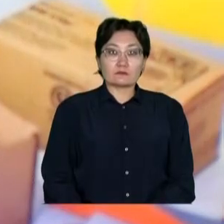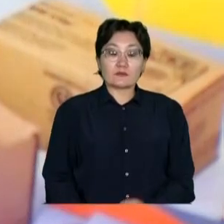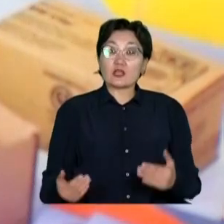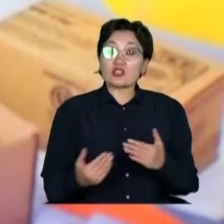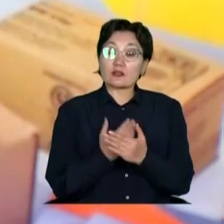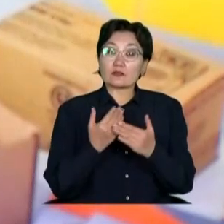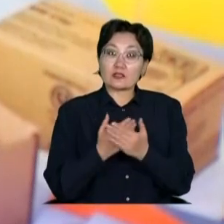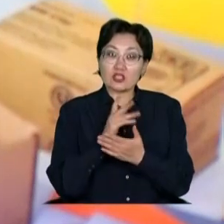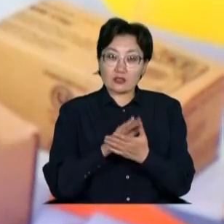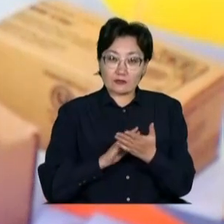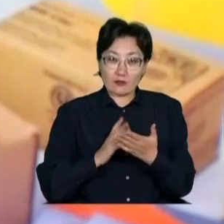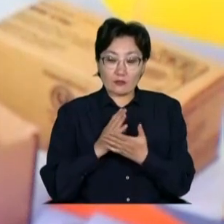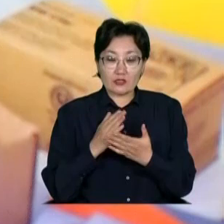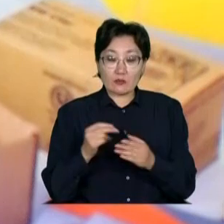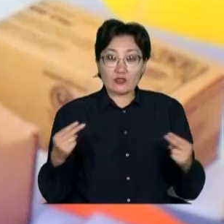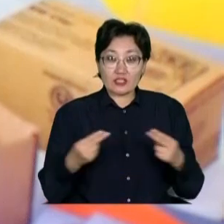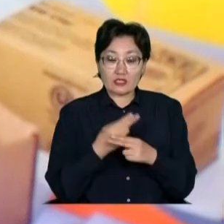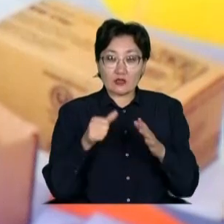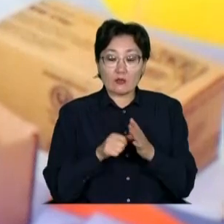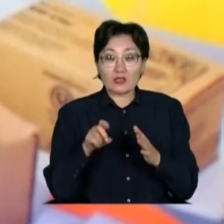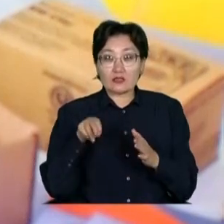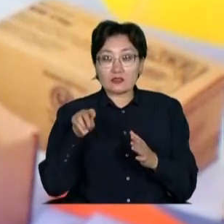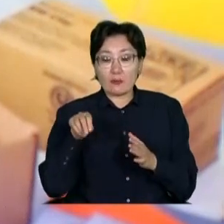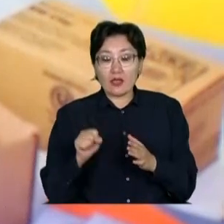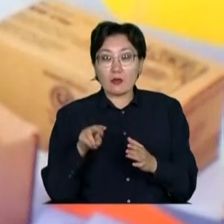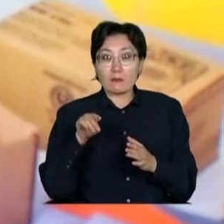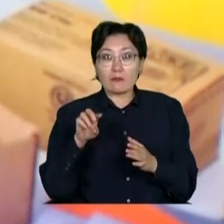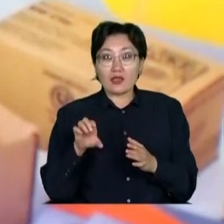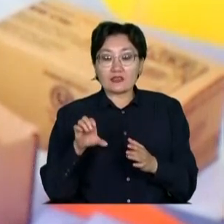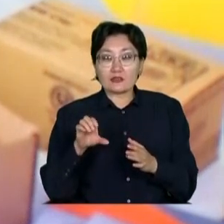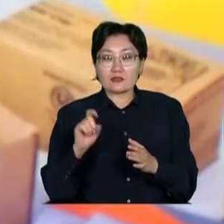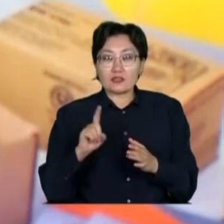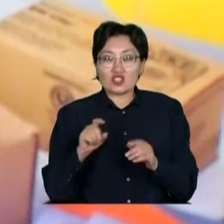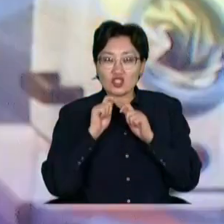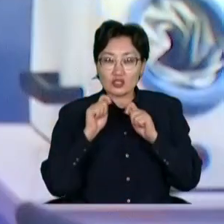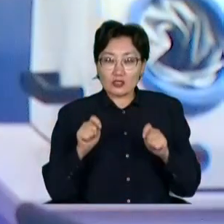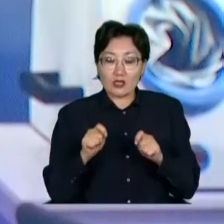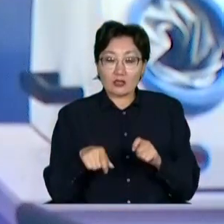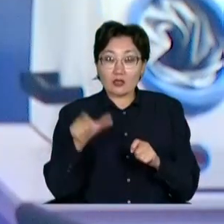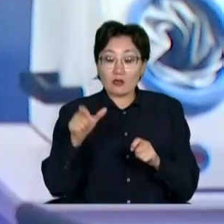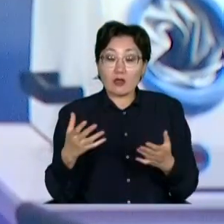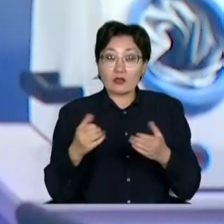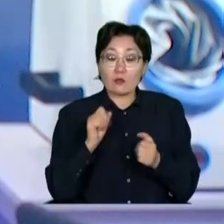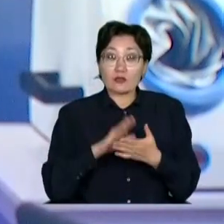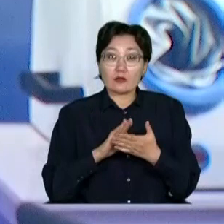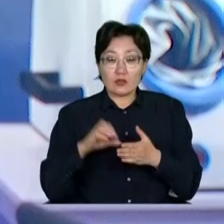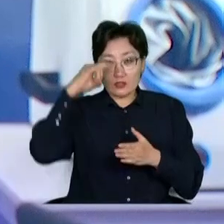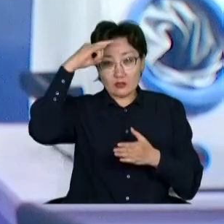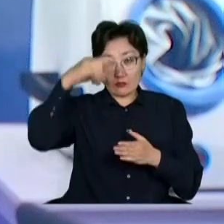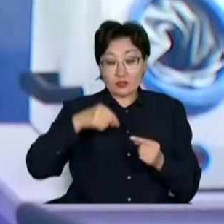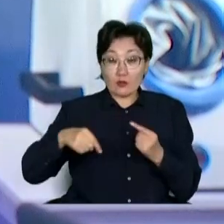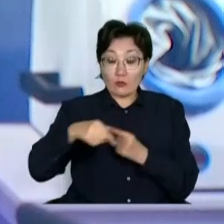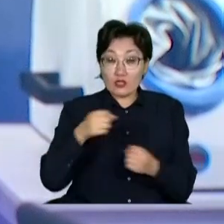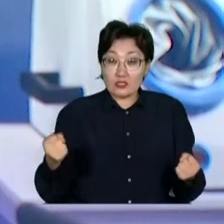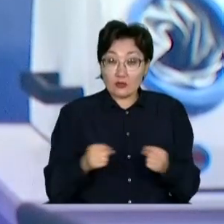Келі эфирде жаңалықтар. Астанада алтын сапа және парыз сыйлықтарының егелері марапатталды. Қасым Жомарт Тоқаев отандық кәсіпкерлерді қолдайтынын